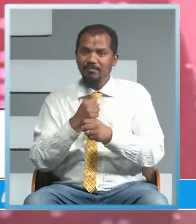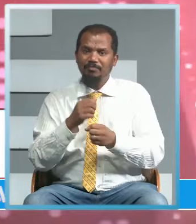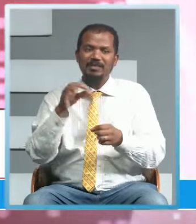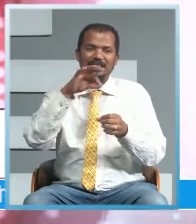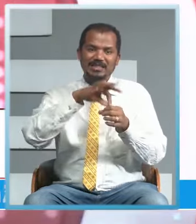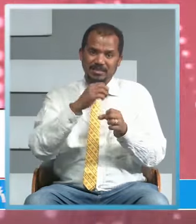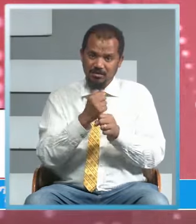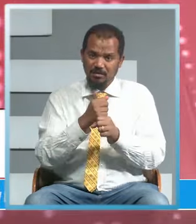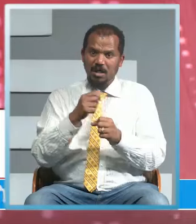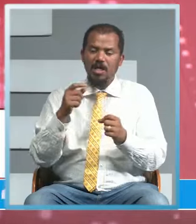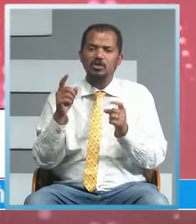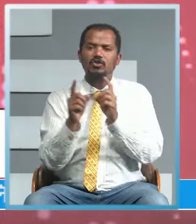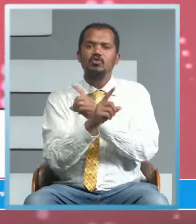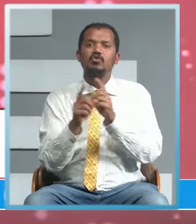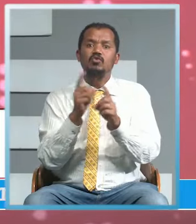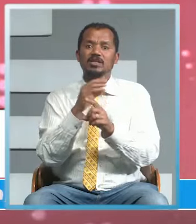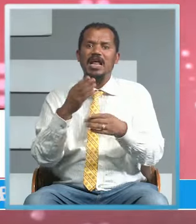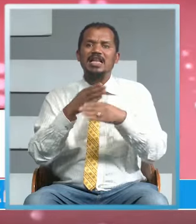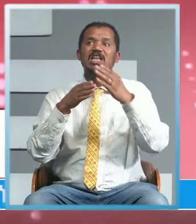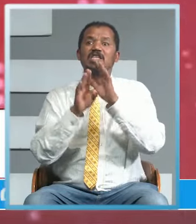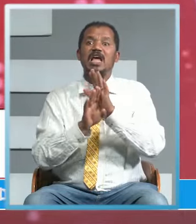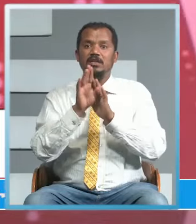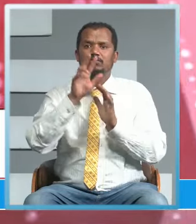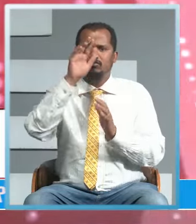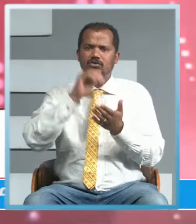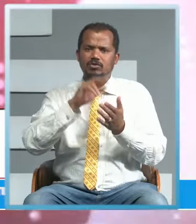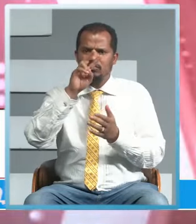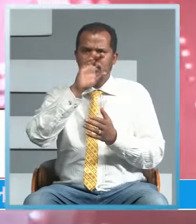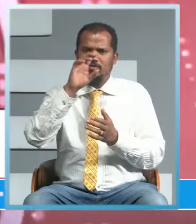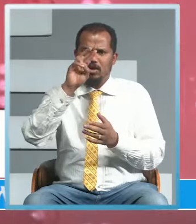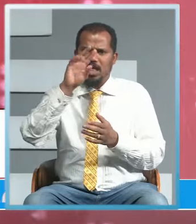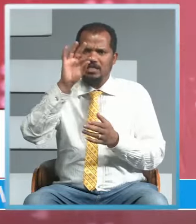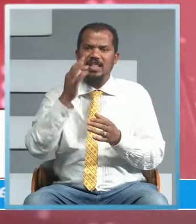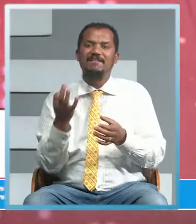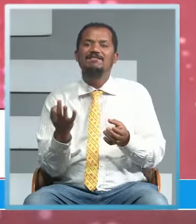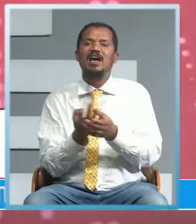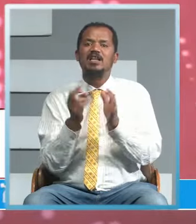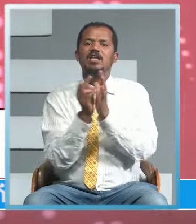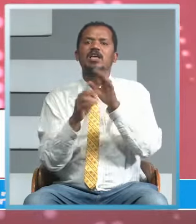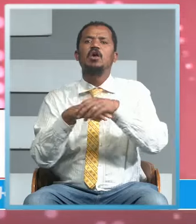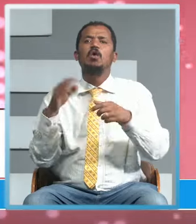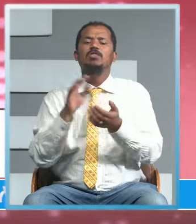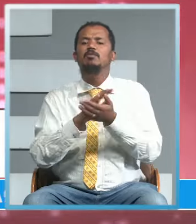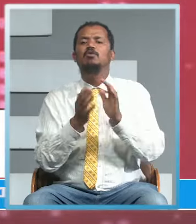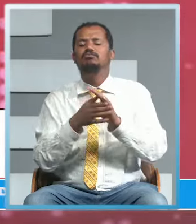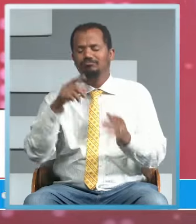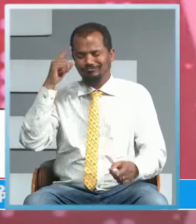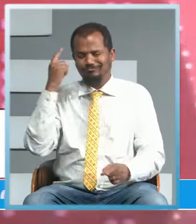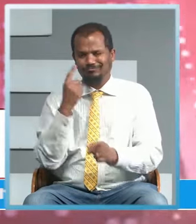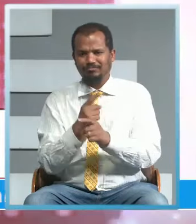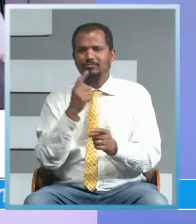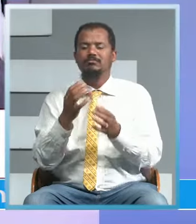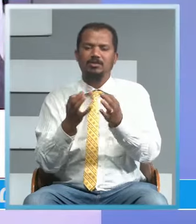በበጀት ዓመቱ በቅጥር በዝውውርና በደረጃ እድገት 3229 ፋይሎች ህገወጥ